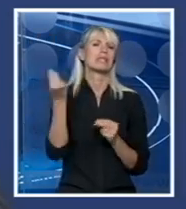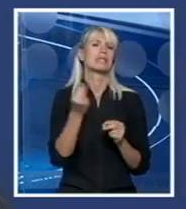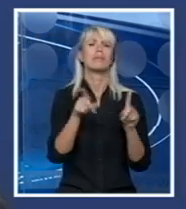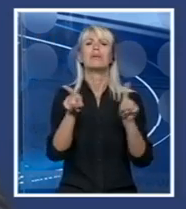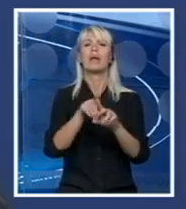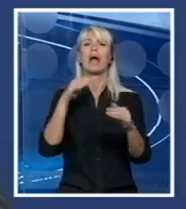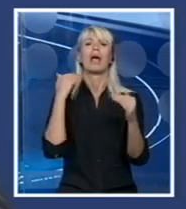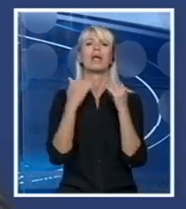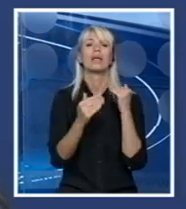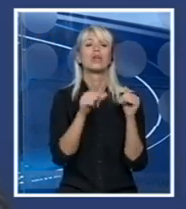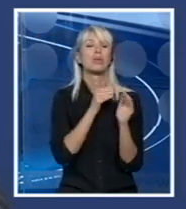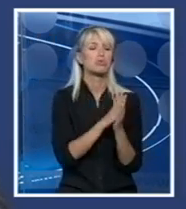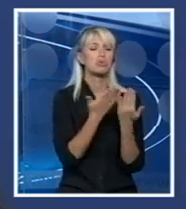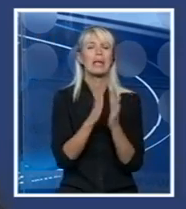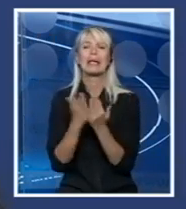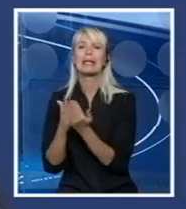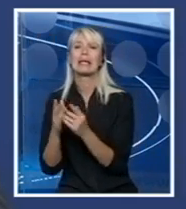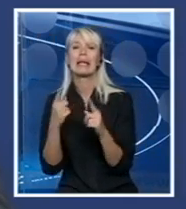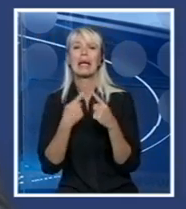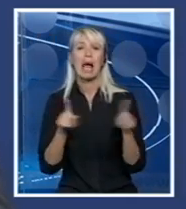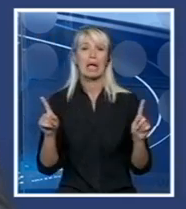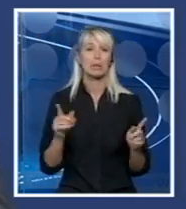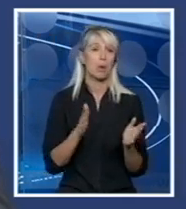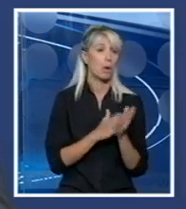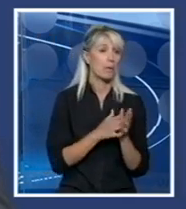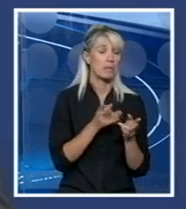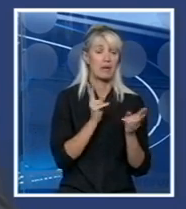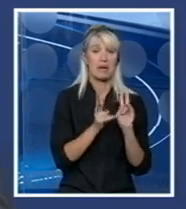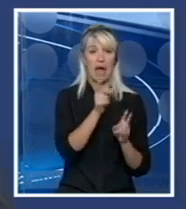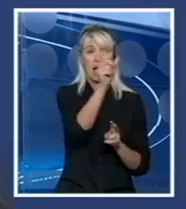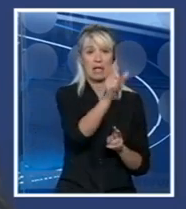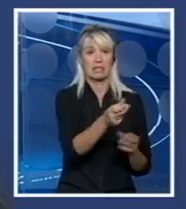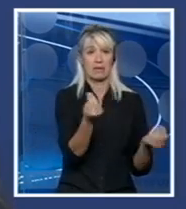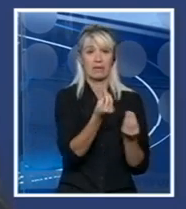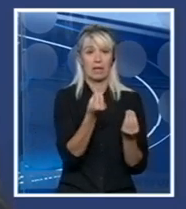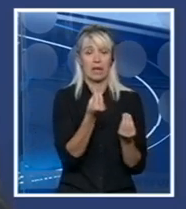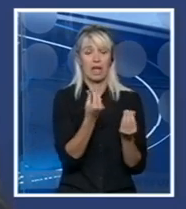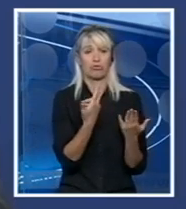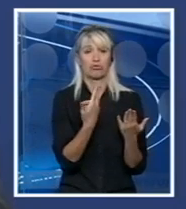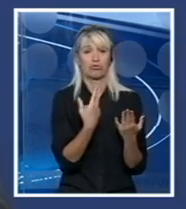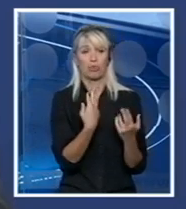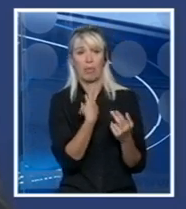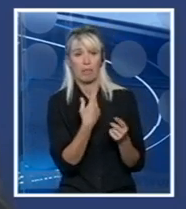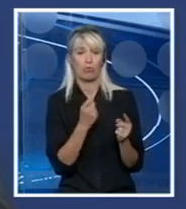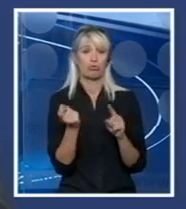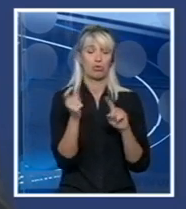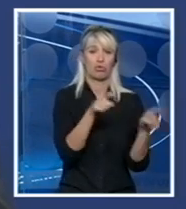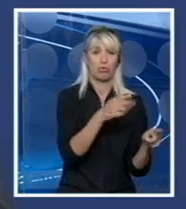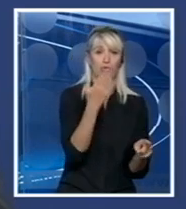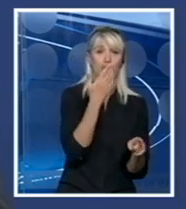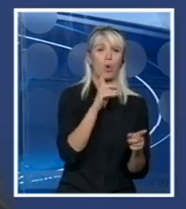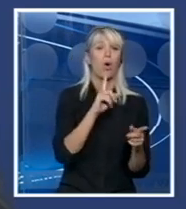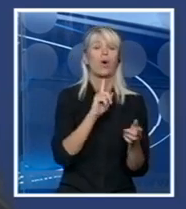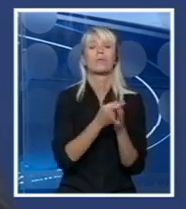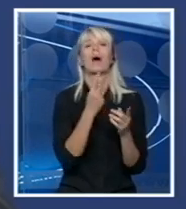zabune. Ako neki od nastavnika bude tog dana, nešto je nisponjeno, bolestan mu roditelj, ne mora da bude bolestan ili ima neku obavezu, pa ga u školi stručno